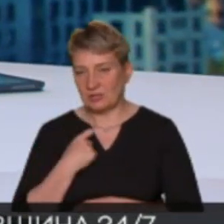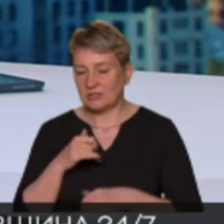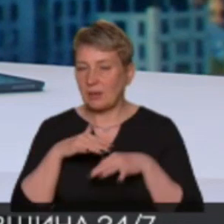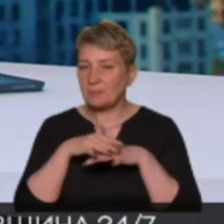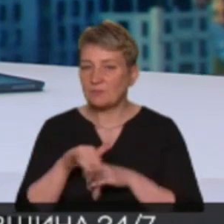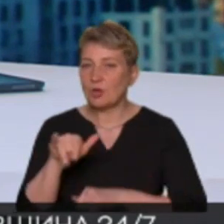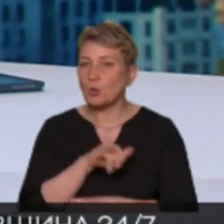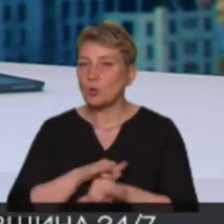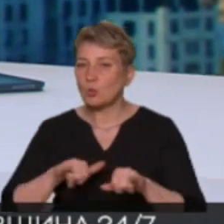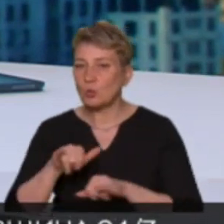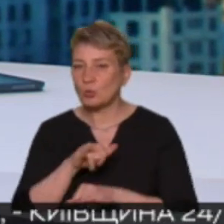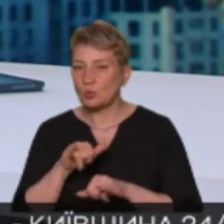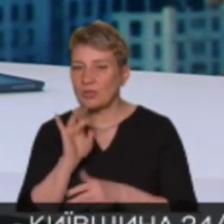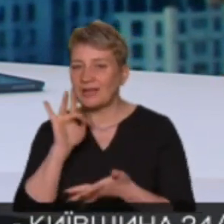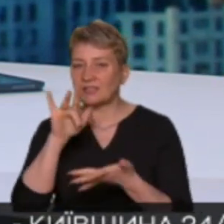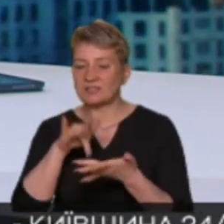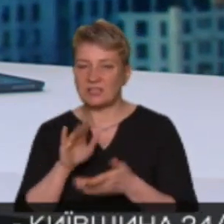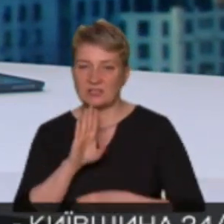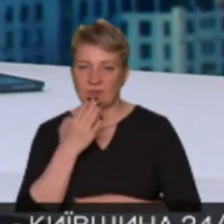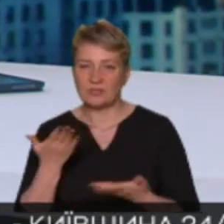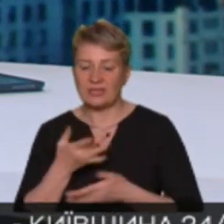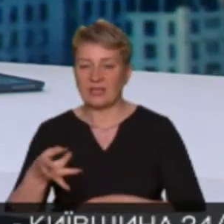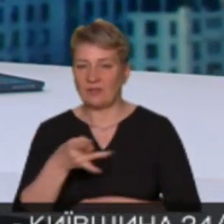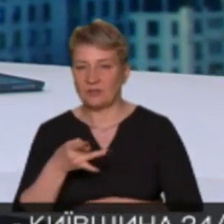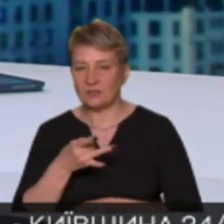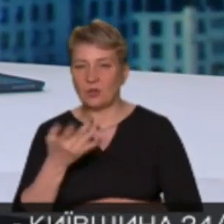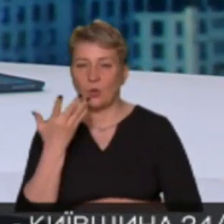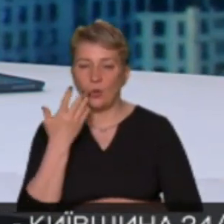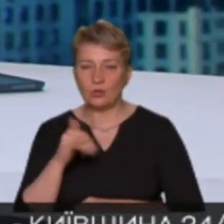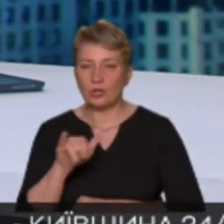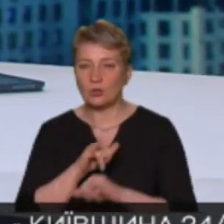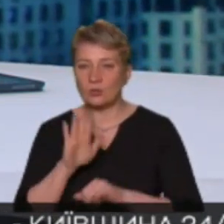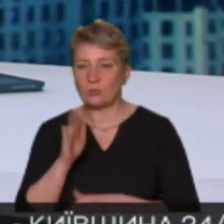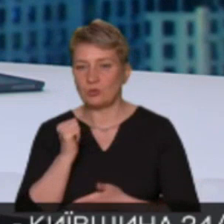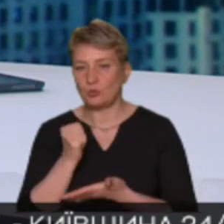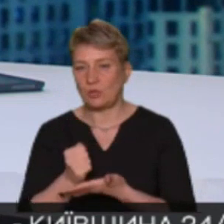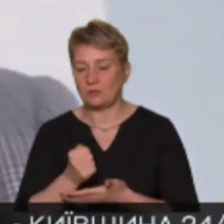куди, ймовірно, цілиться ворог, в які райони, коли і куди приблизно буде удар.